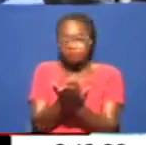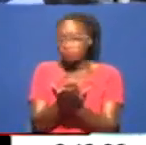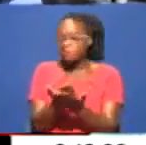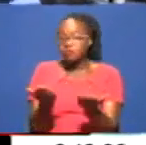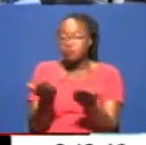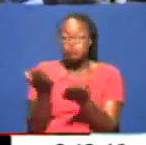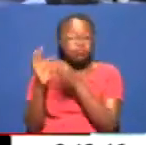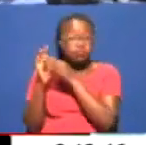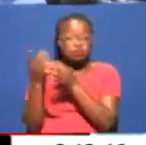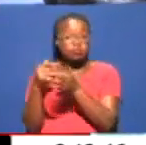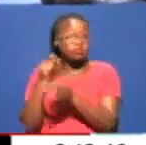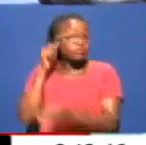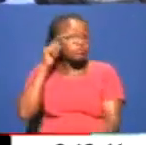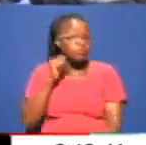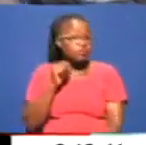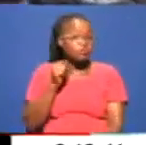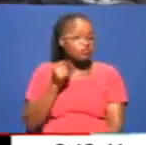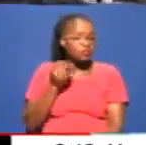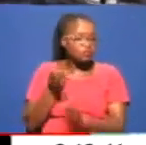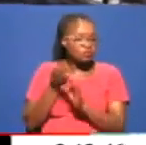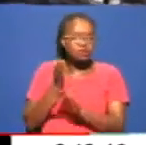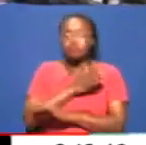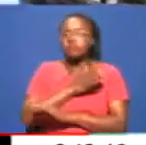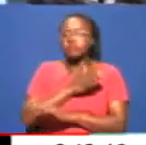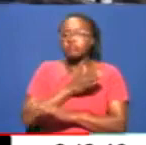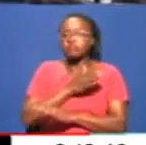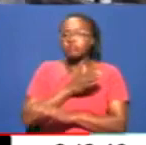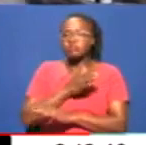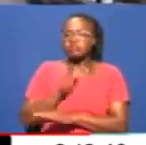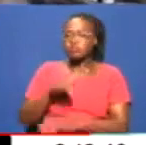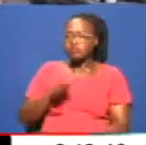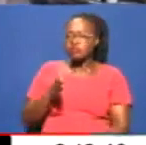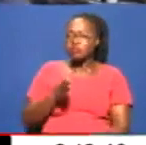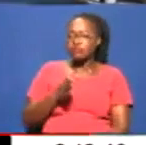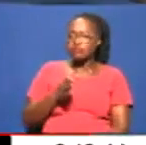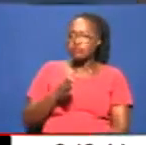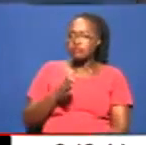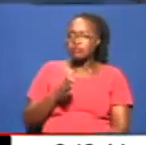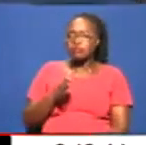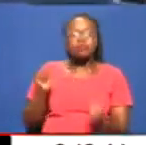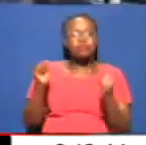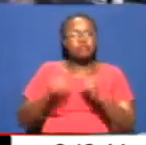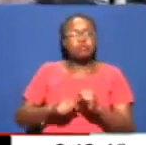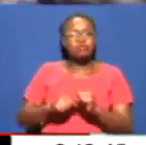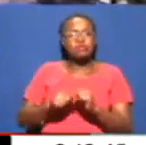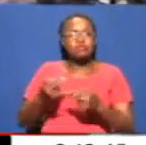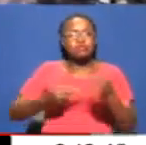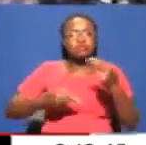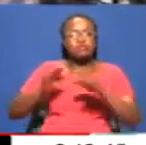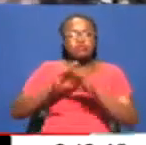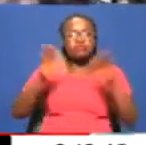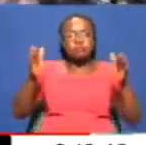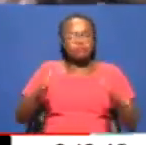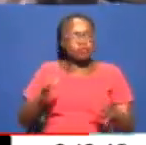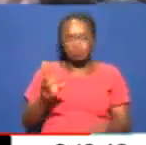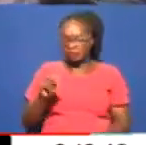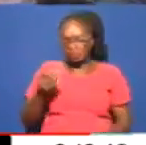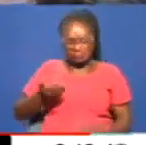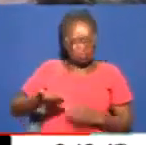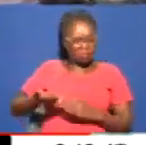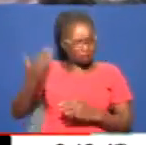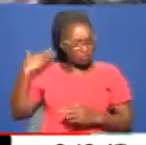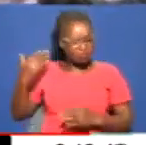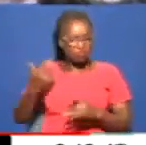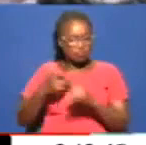yetu ya Kinandi mbeleni, watu kina mama hakuwa nakubaliwa kukaa kwa ile fiti ya high table, mbele ilikuwa ni nyuma. Lakini siku